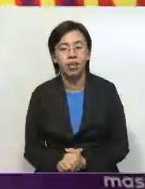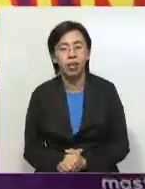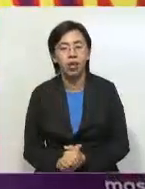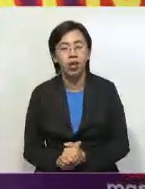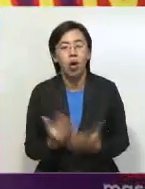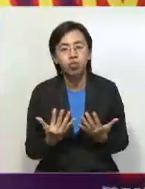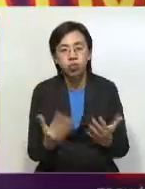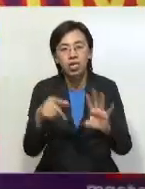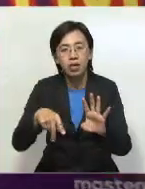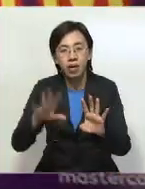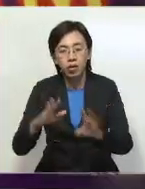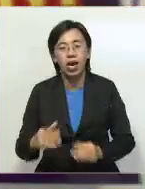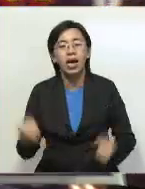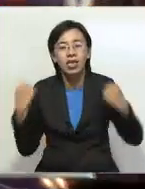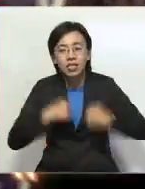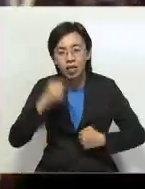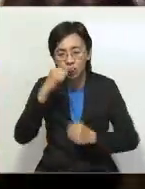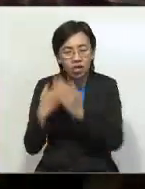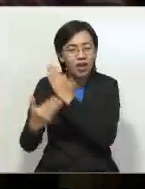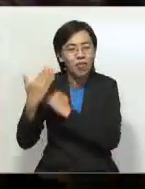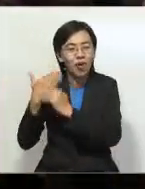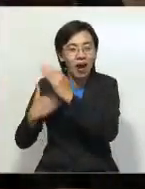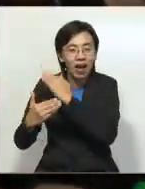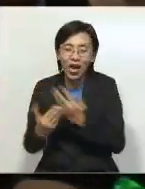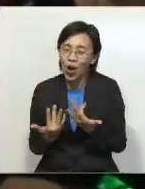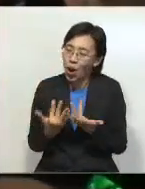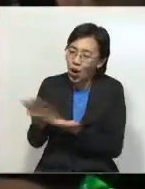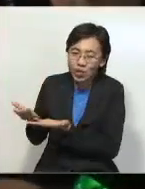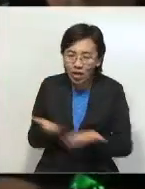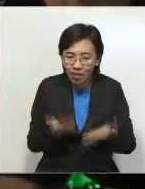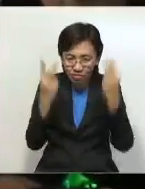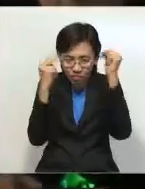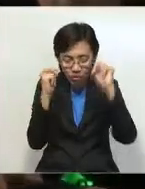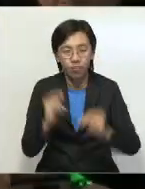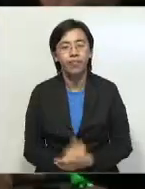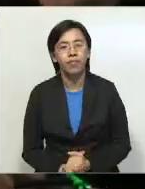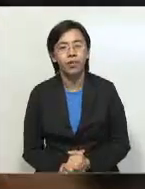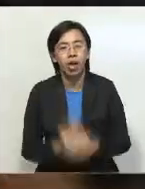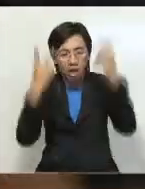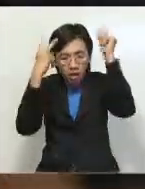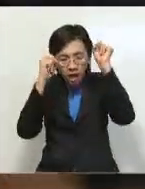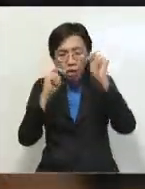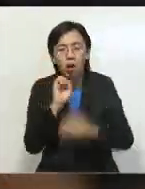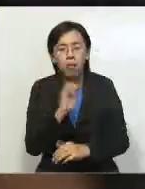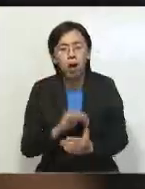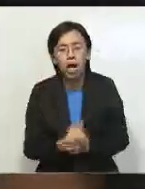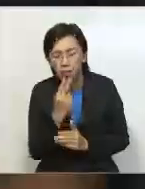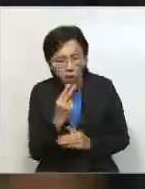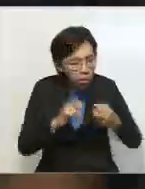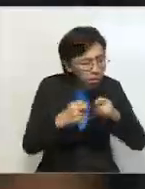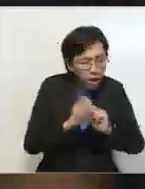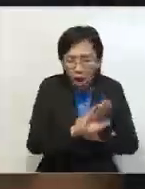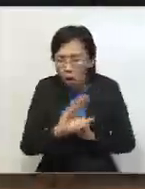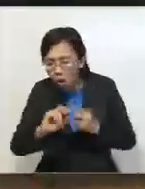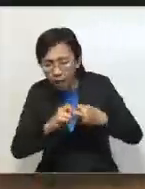นที่มาเนี่ยก็แต่งชุดไทยย้อนยุคมาให้การต้อนรับนะคะนายกรัฐมนตรียืนยันว่ามาเนี่ยนะคะมาติดตามปัญหา